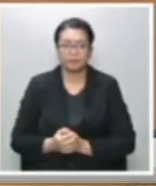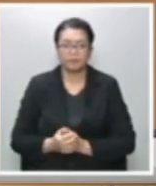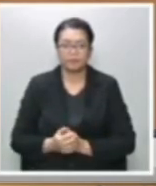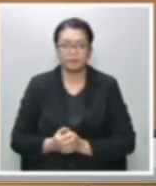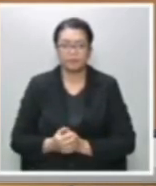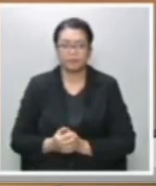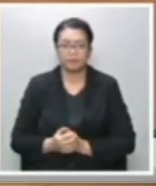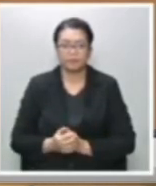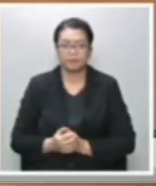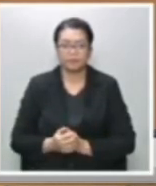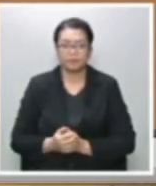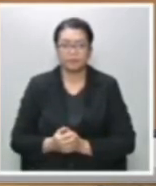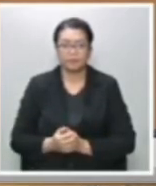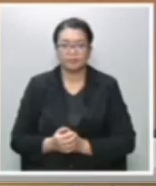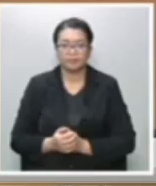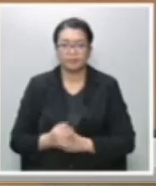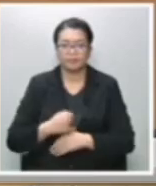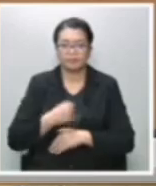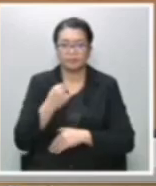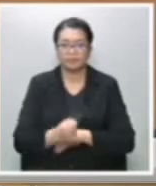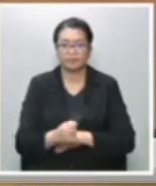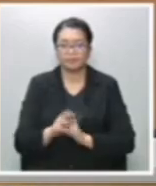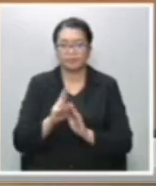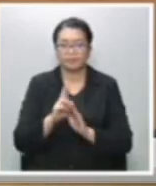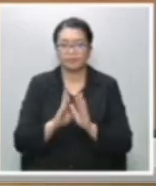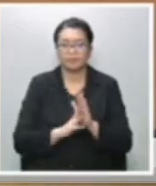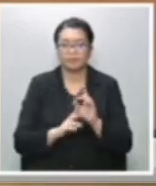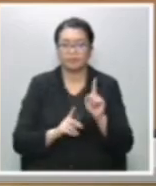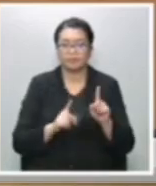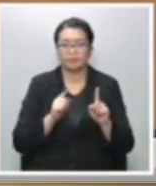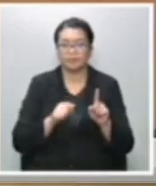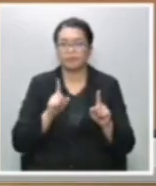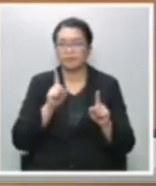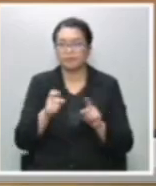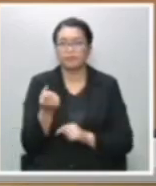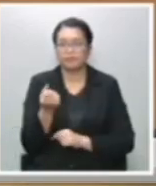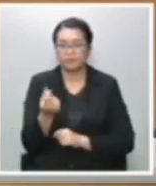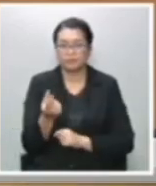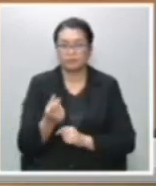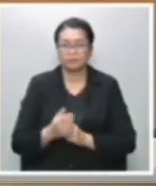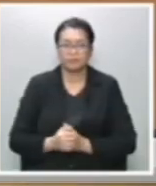เราจบวาระที่1กระทู้ถามนะครับทั้งกระทู้ถามสดด้วยวาจาและกระทู้ถามทั่วไป